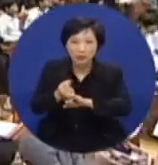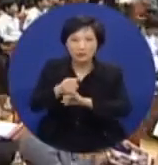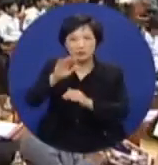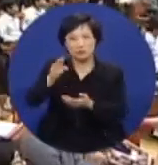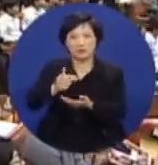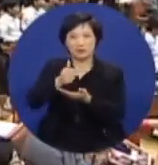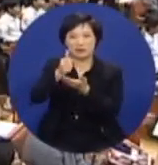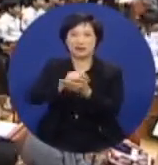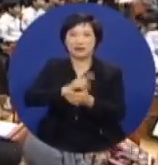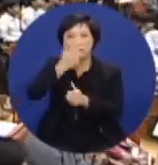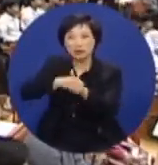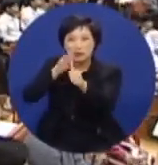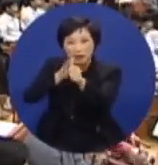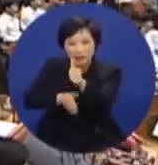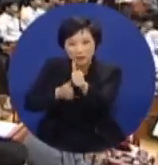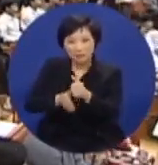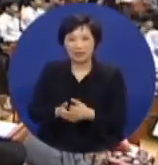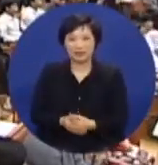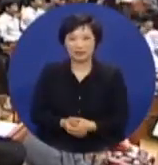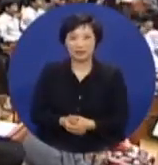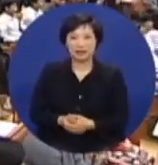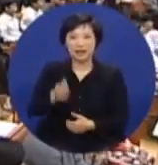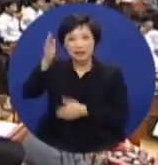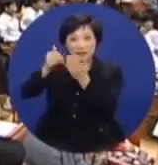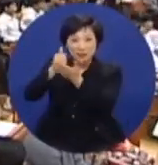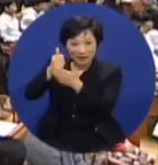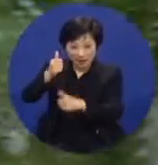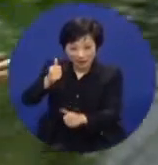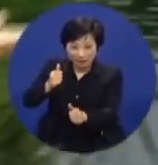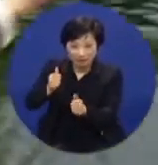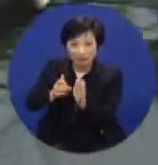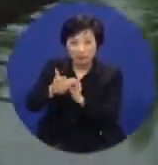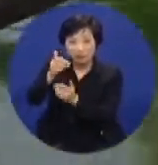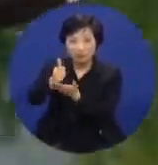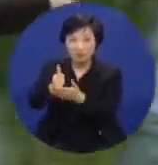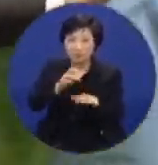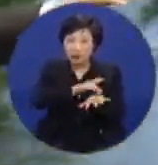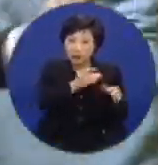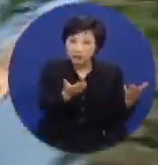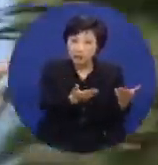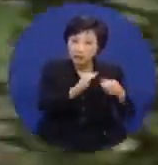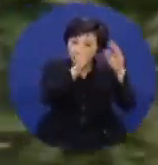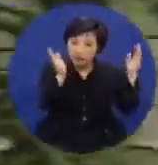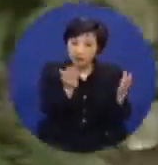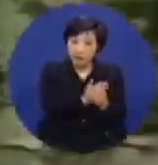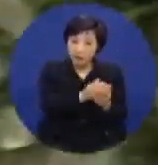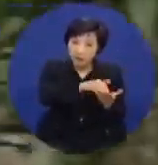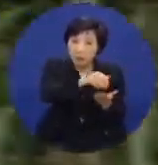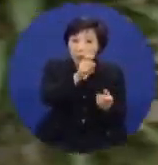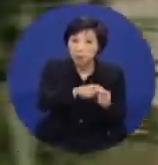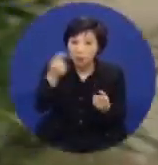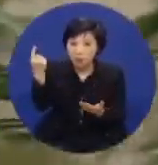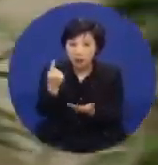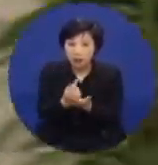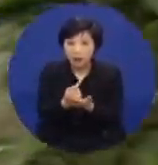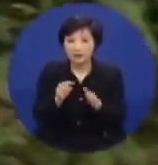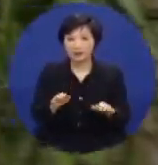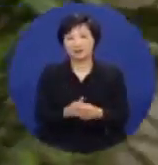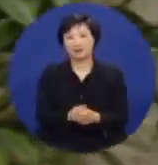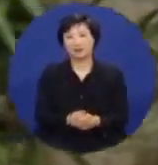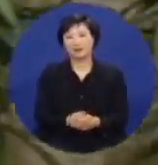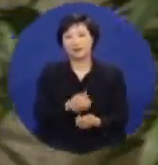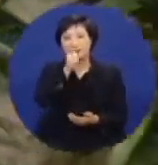합니다 아 그래서 하나님의 아들이 이 막기 이름으로 변으로 왔다 그래서